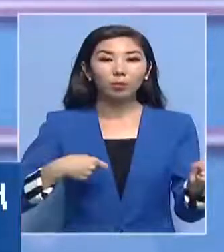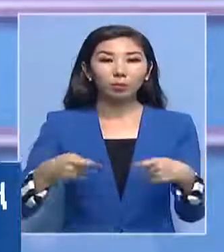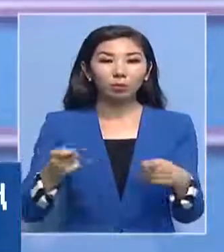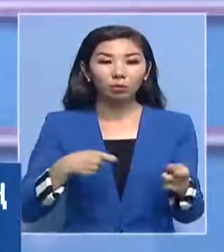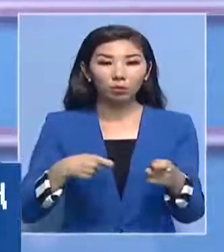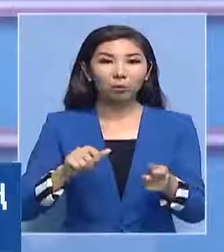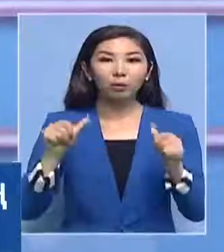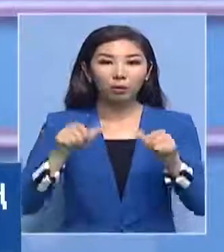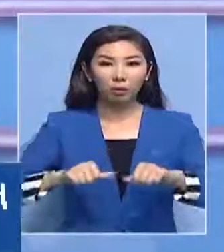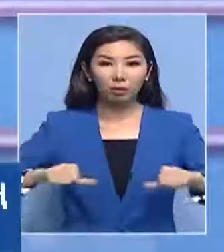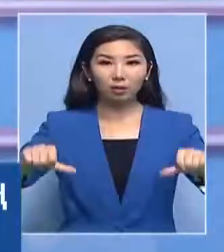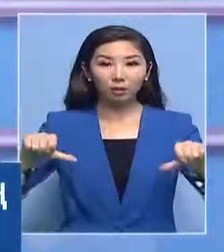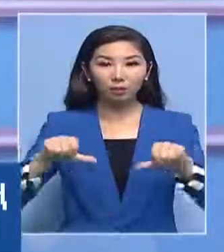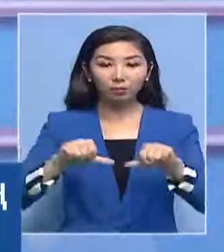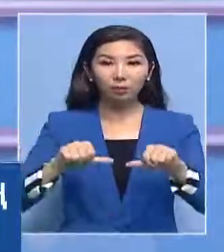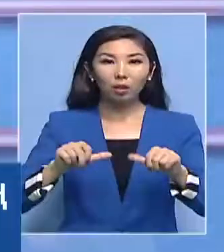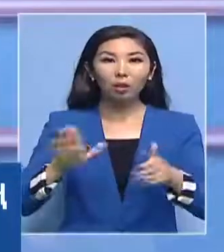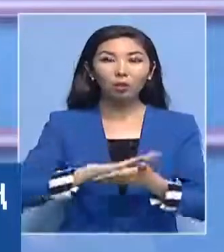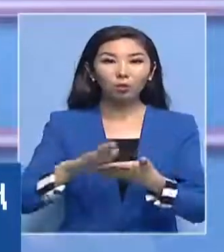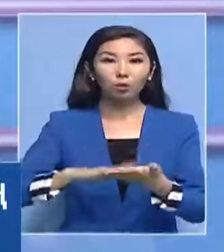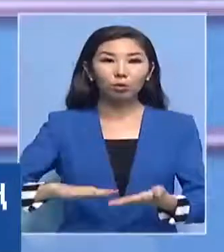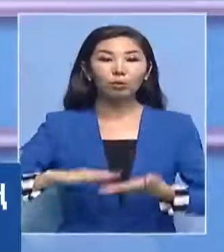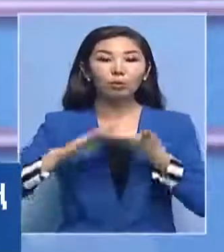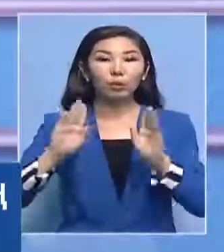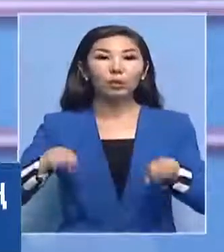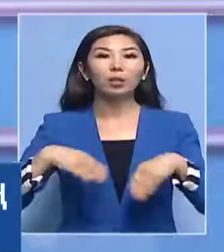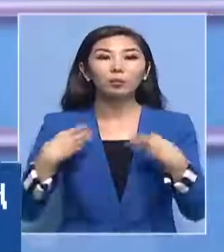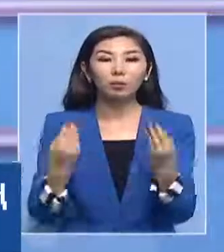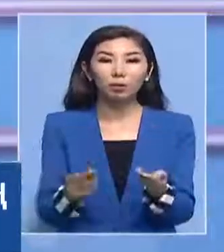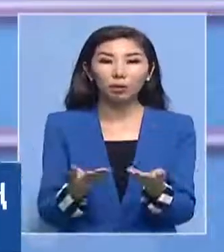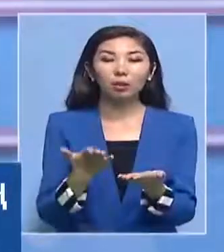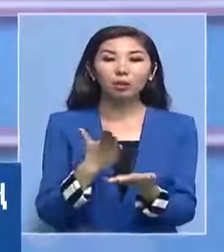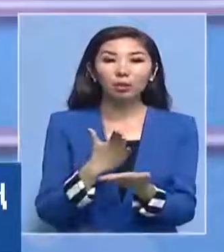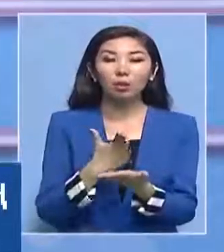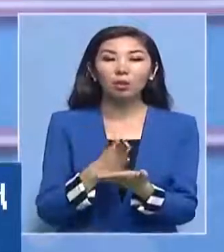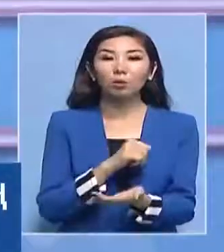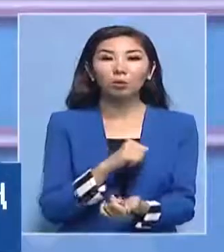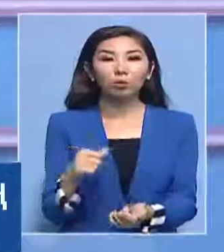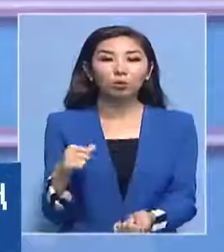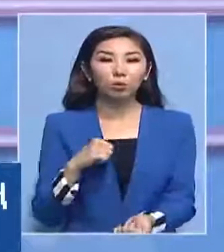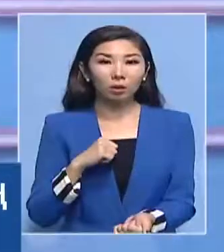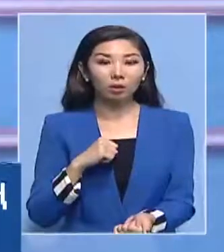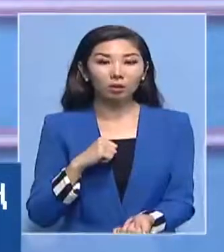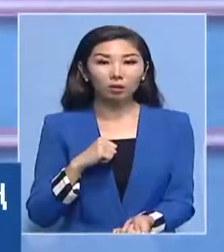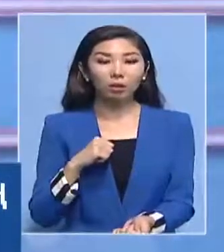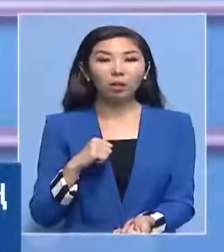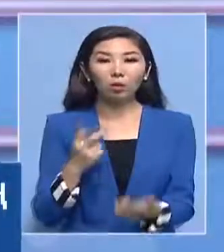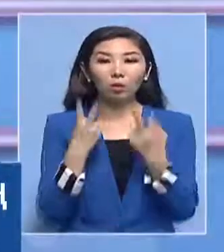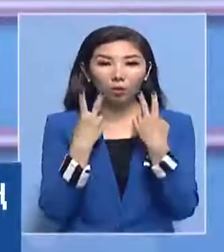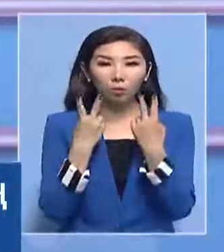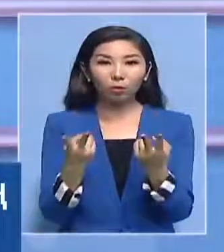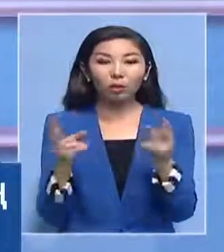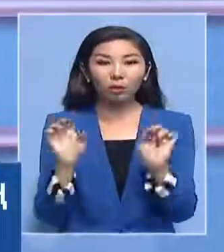келісім комиссиясына өтінішін беріп сол мәселені сол өз ұжымында келісім комиссиясымен қарауға